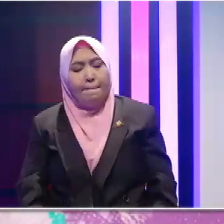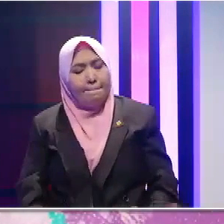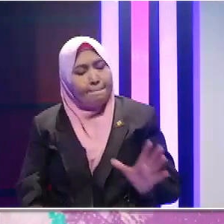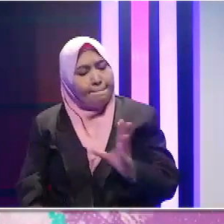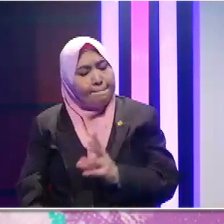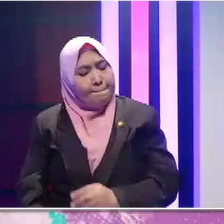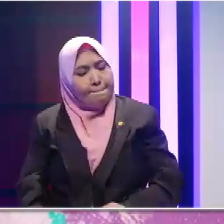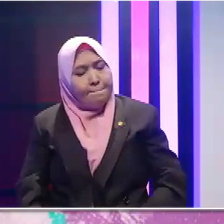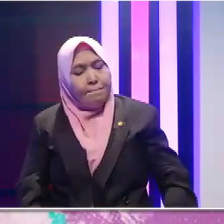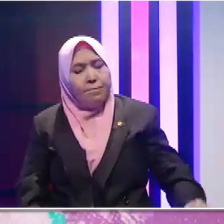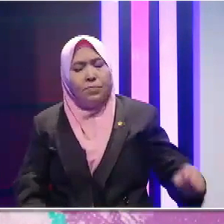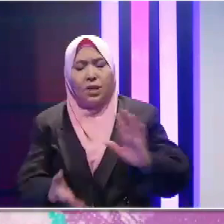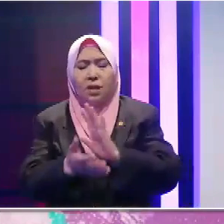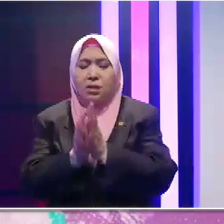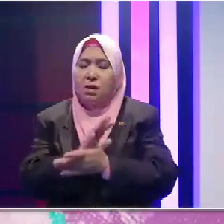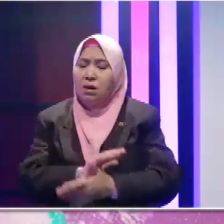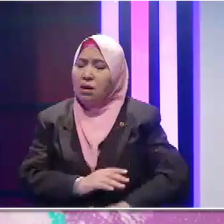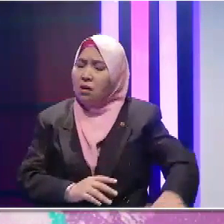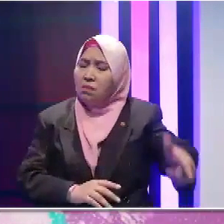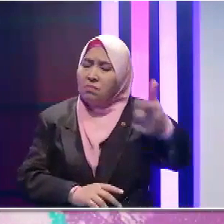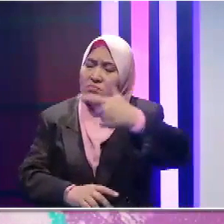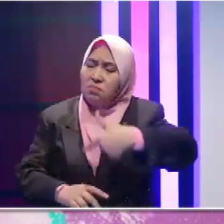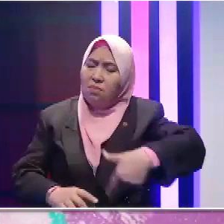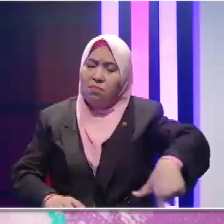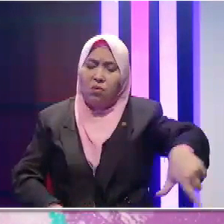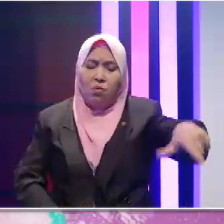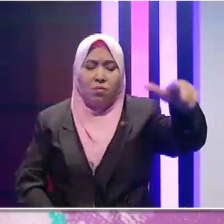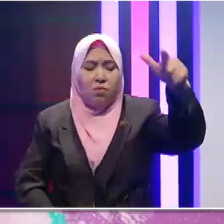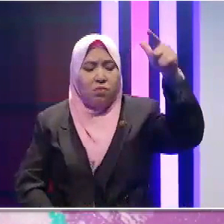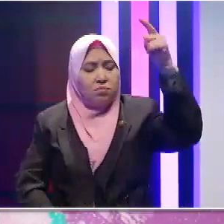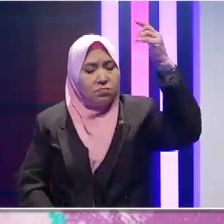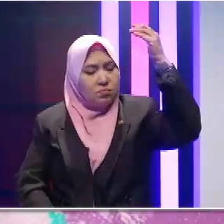يتنزل الأمر